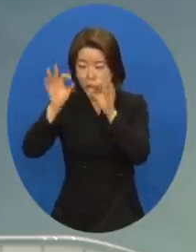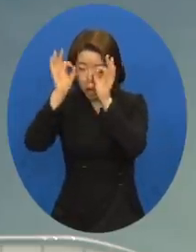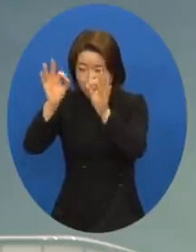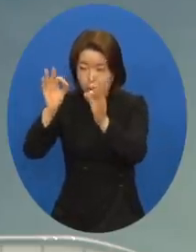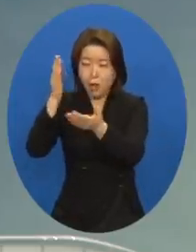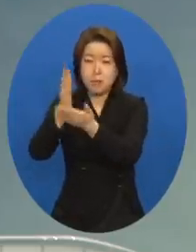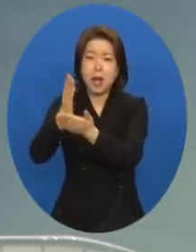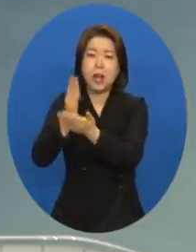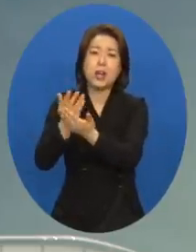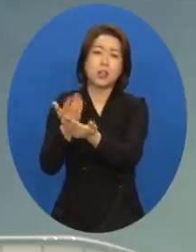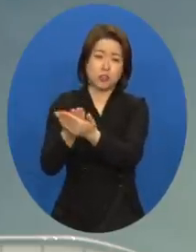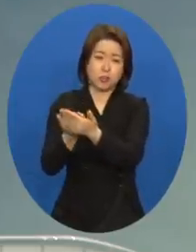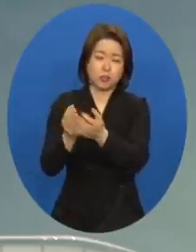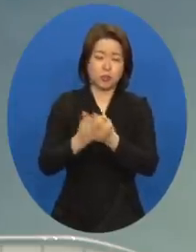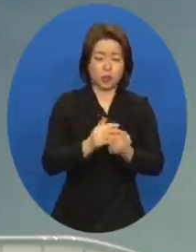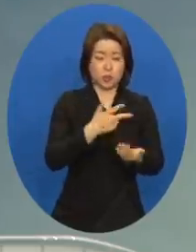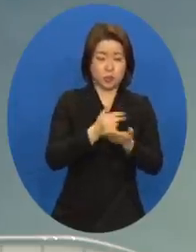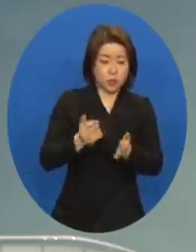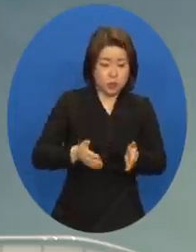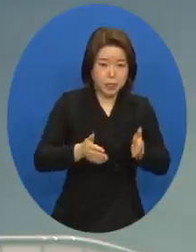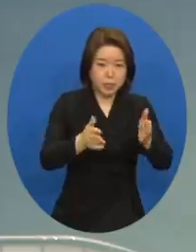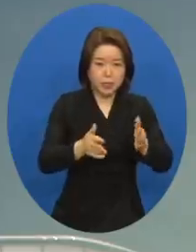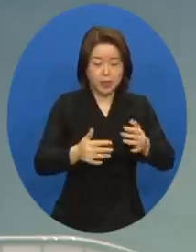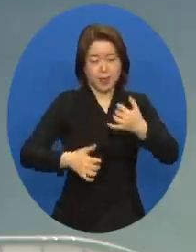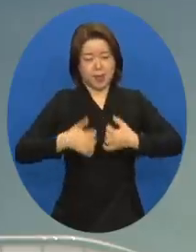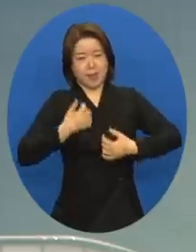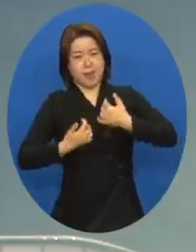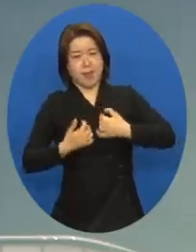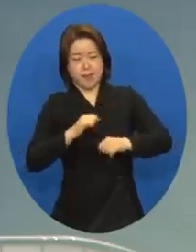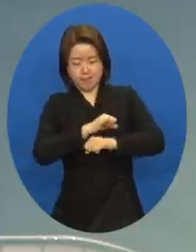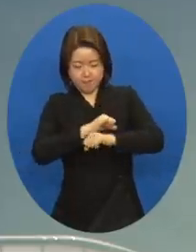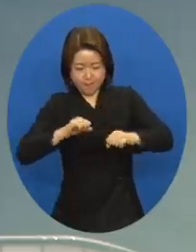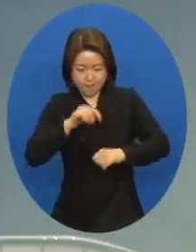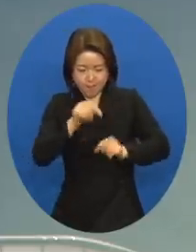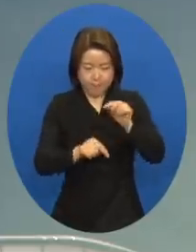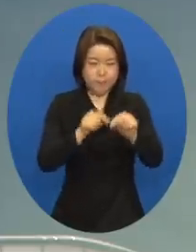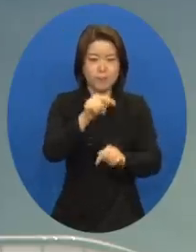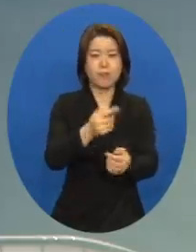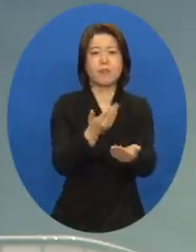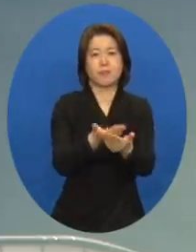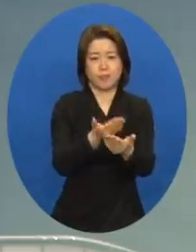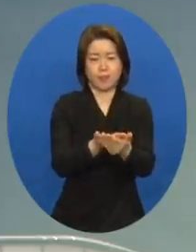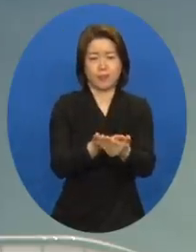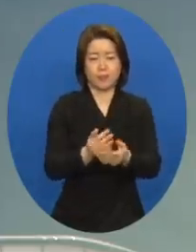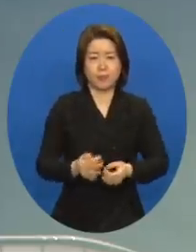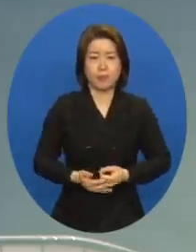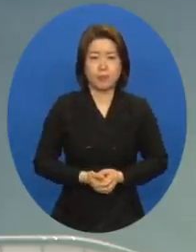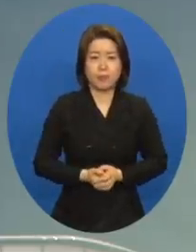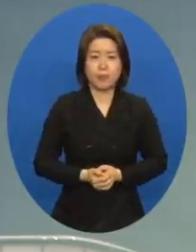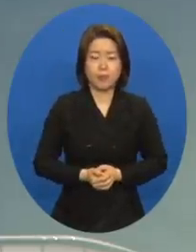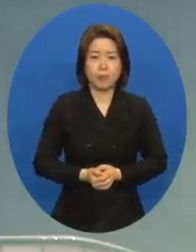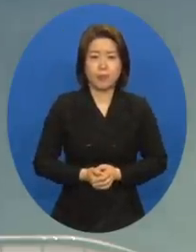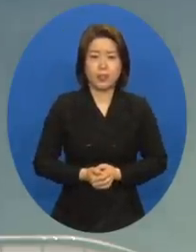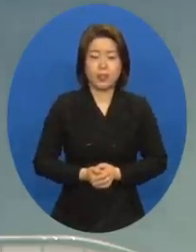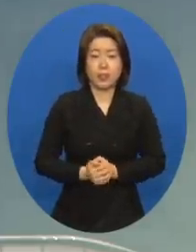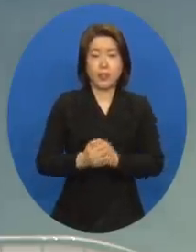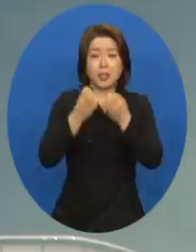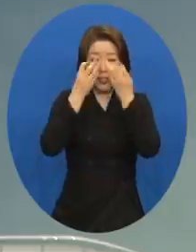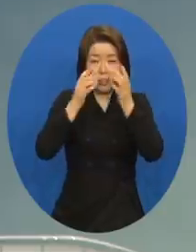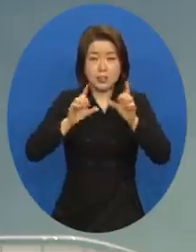해 주시고 주님의 길을 활기차게 걷게 해 주십시오. 여러분,